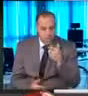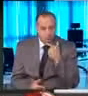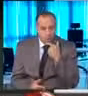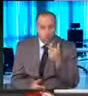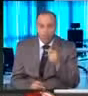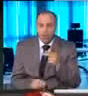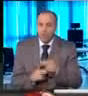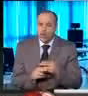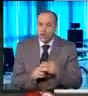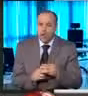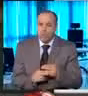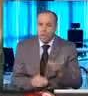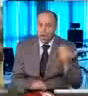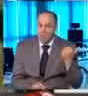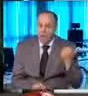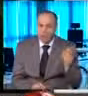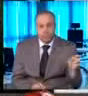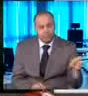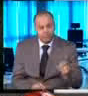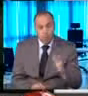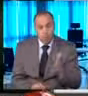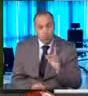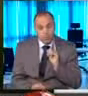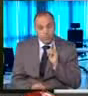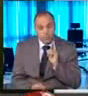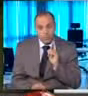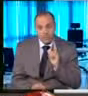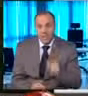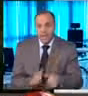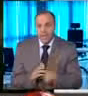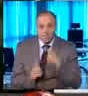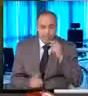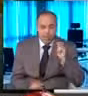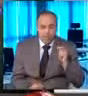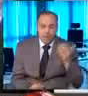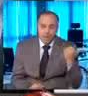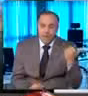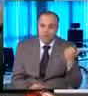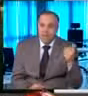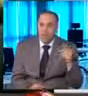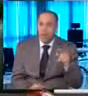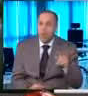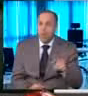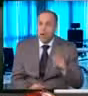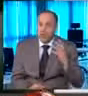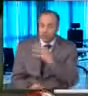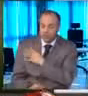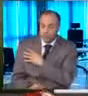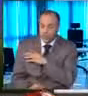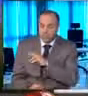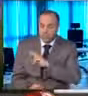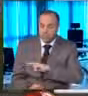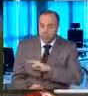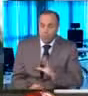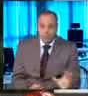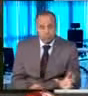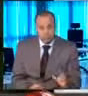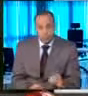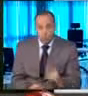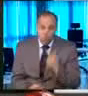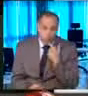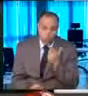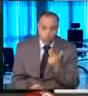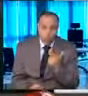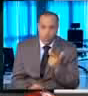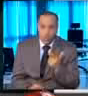أسماء تقلدت مناصب سابقة على غرار رئيس مجلس النواب السابق نيوت جينجريش والجنرال المتقاعد مايكل فيلين